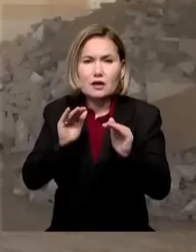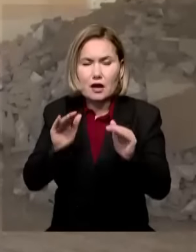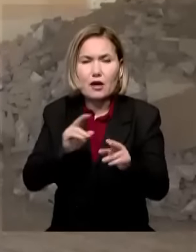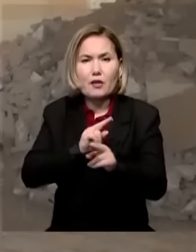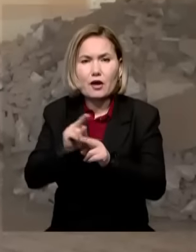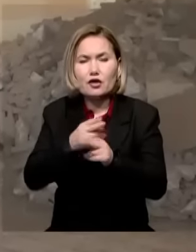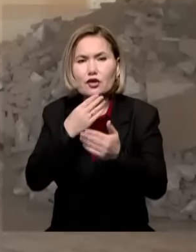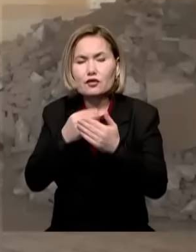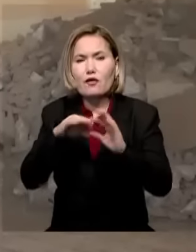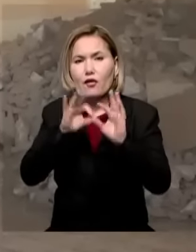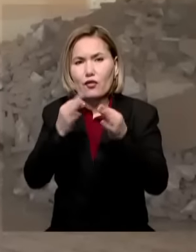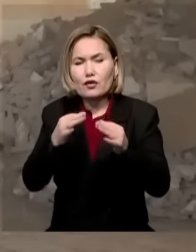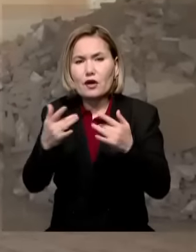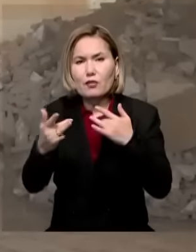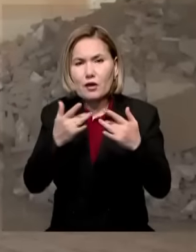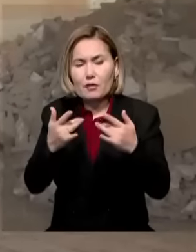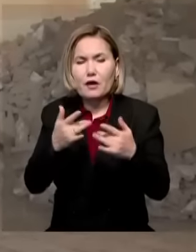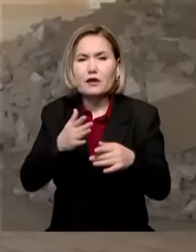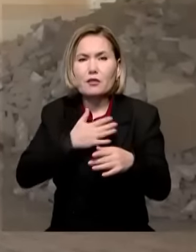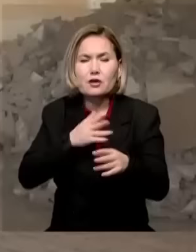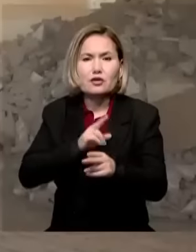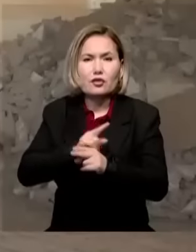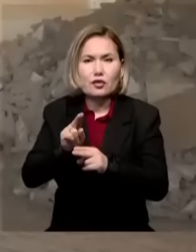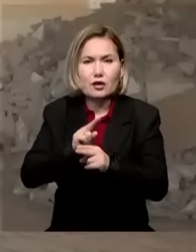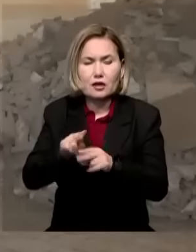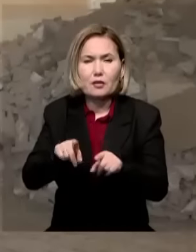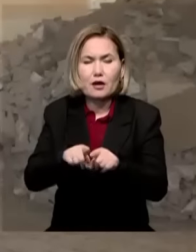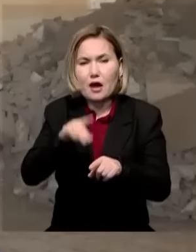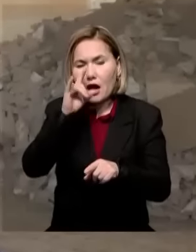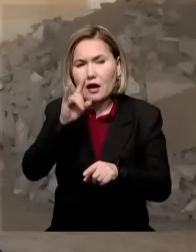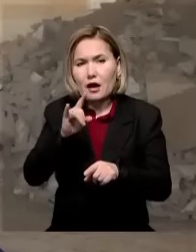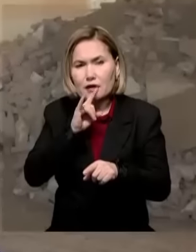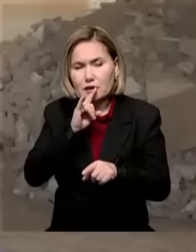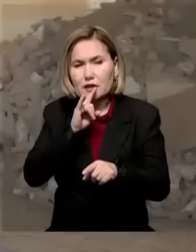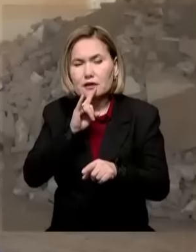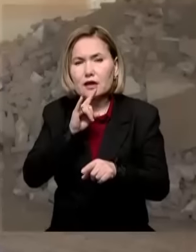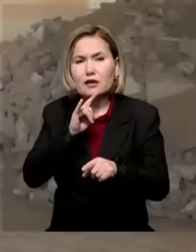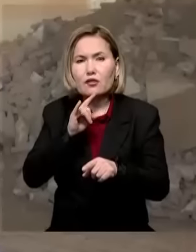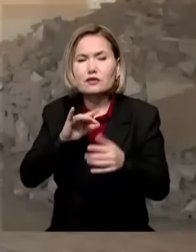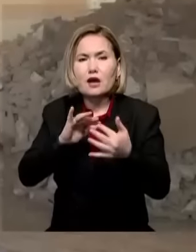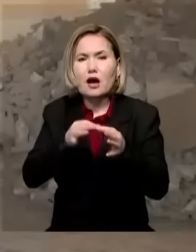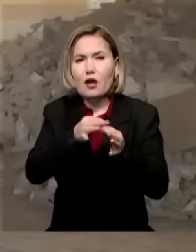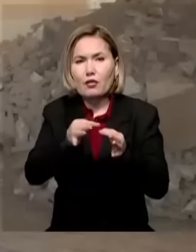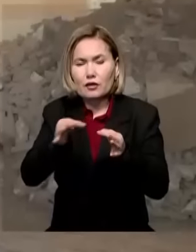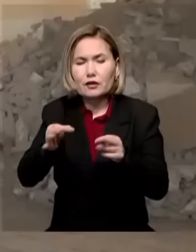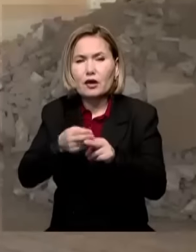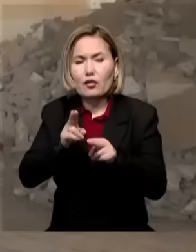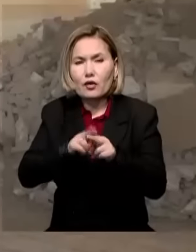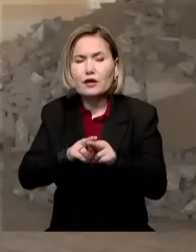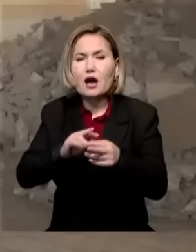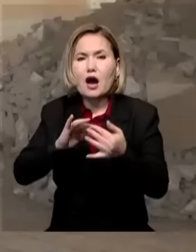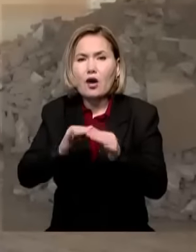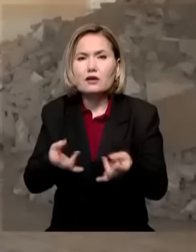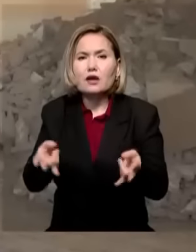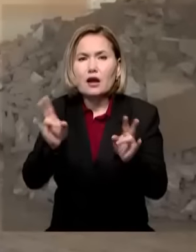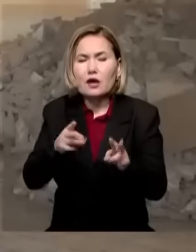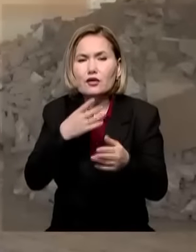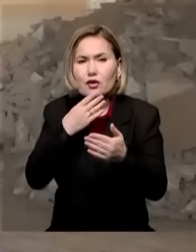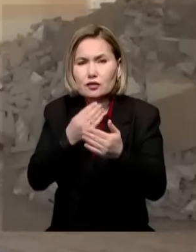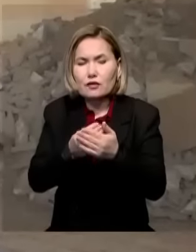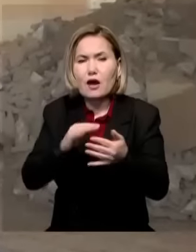өз өнерлерін беріп, жастарды елде қалуларын, жан жаққа көшіп кетпеулерін, өз